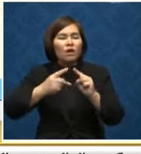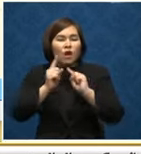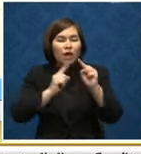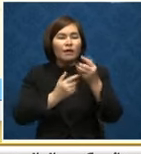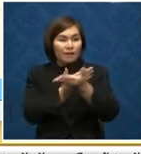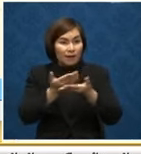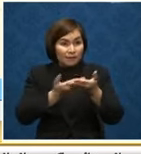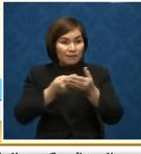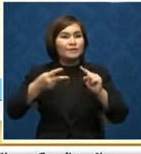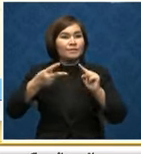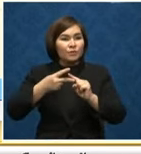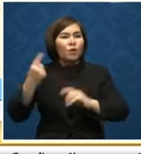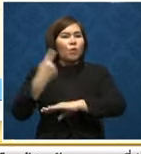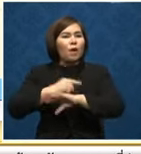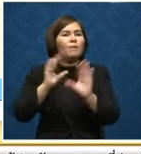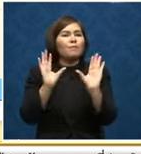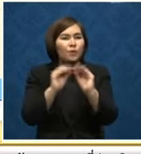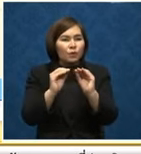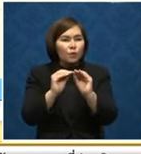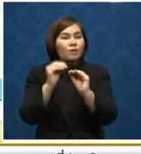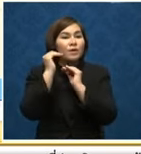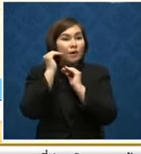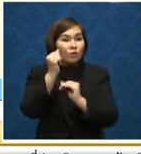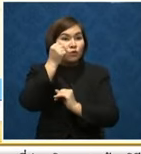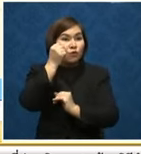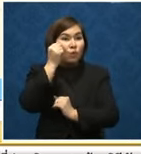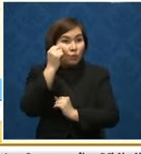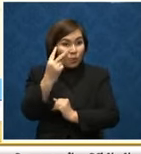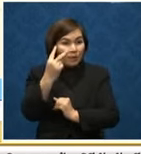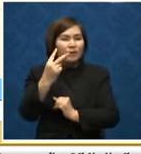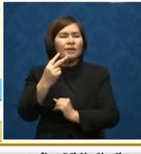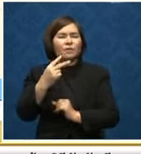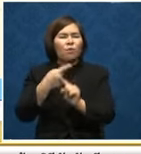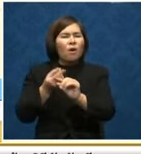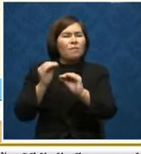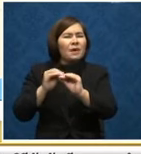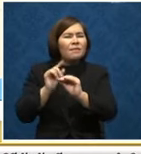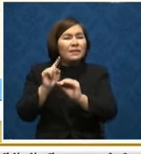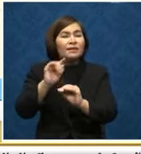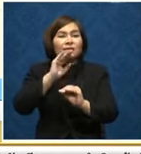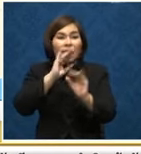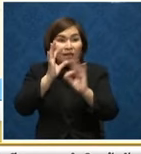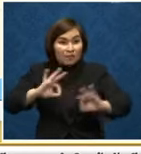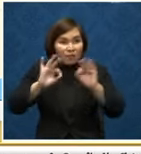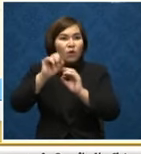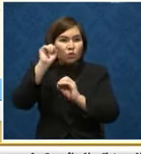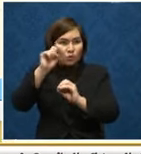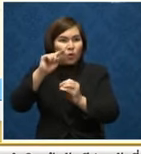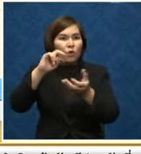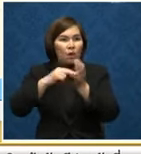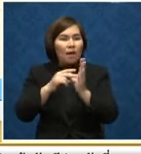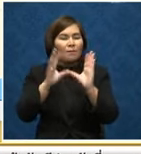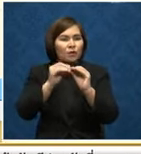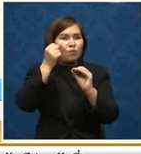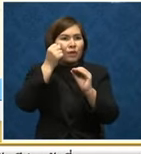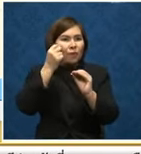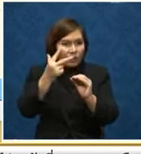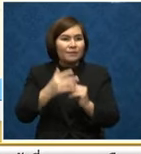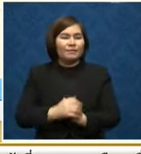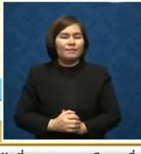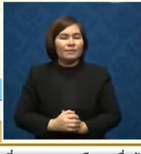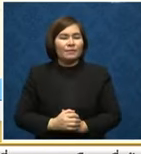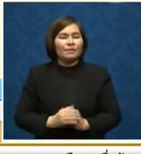ในคือเรื่องของวันประชุมที่กำหนดให้เป็น2และบวก1ในกรณีจำเป็นครับก็ขอท่านประธานได้โปรดพิจารณา